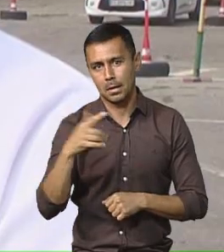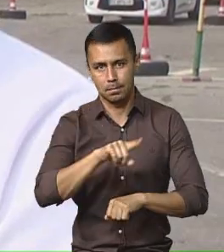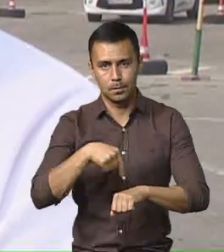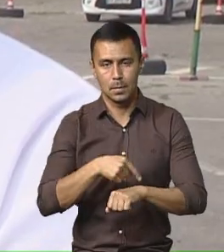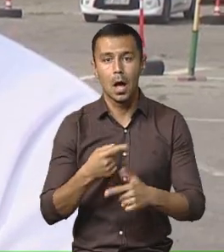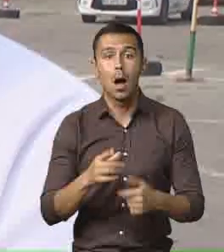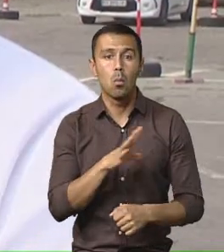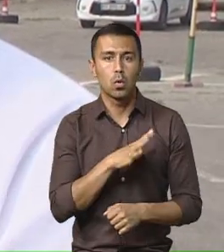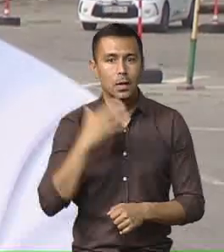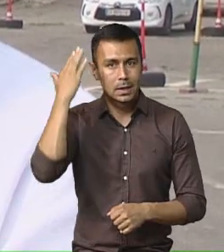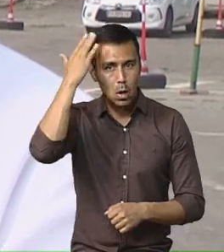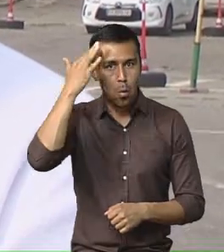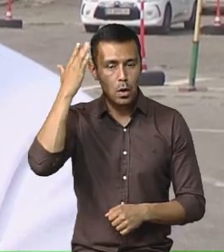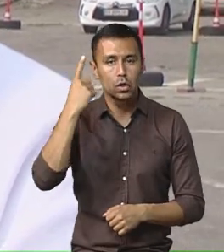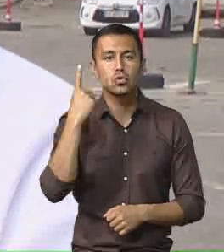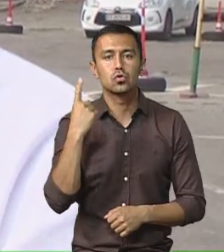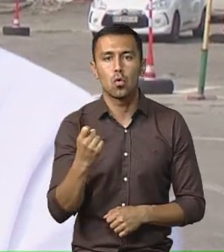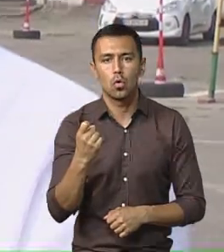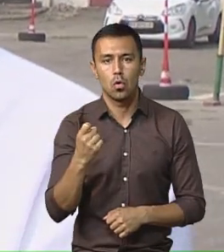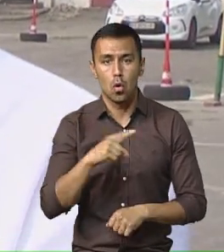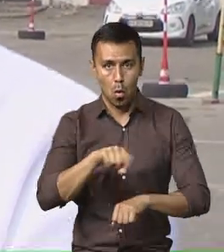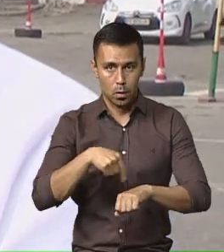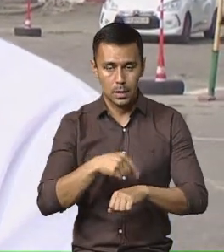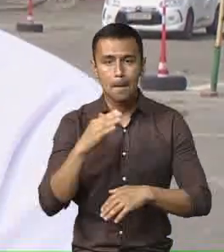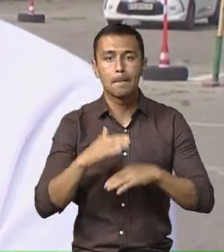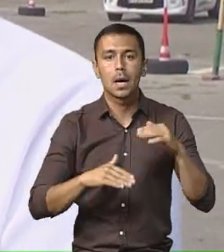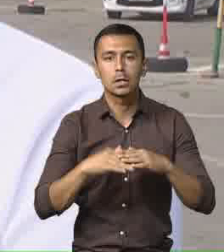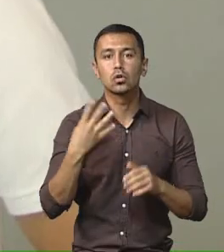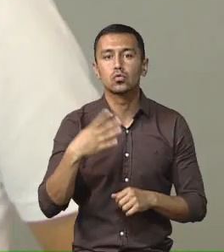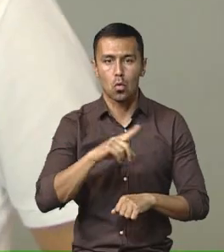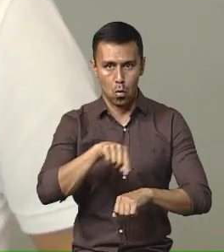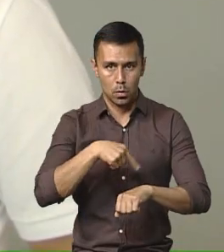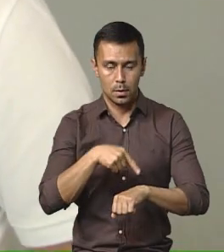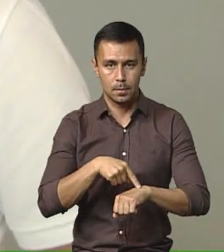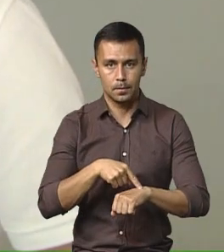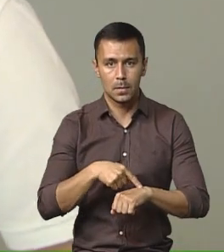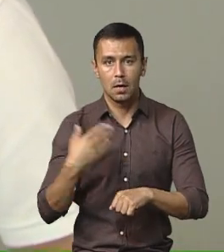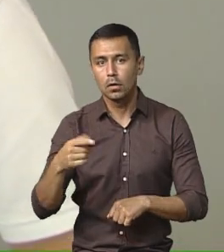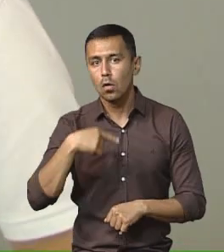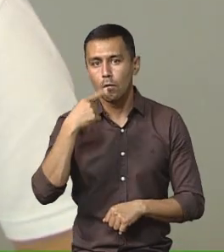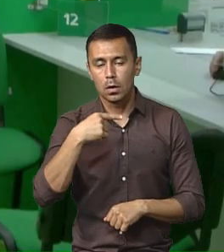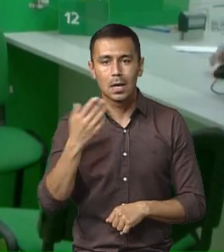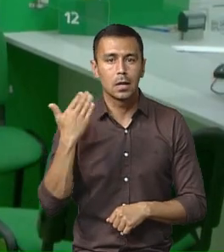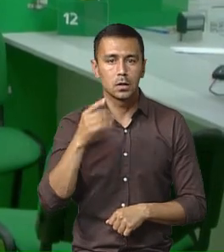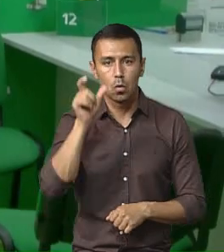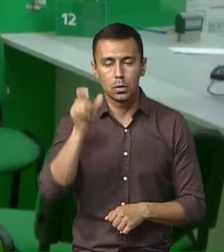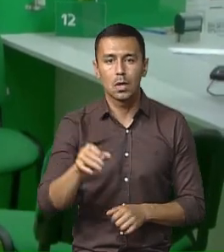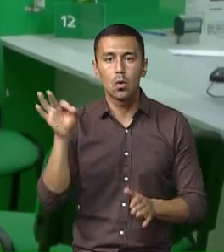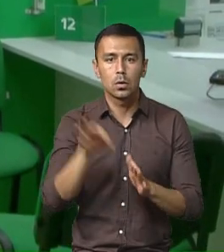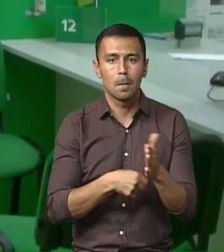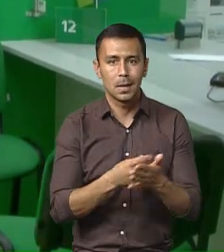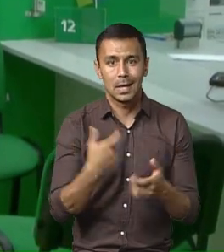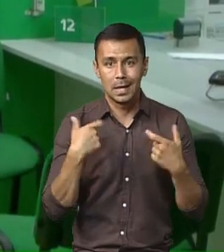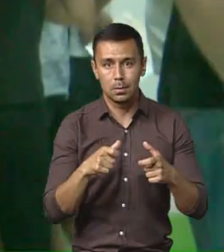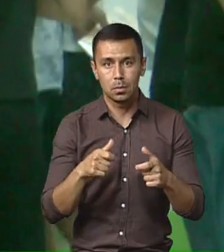А було теорії 100 годин, практики 40 годин. За словами Віктора Новіцького, раніше людина одразу платила за іспит